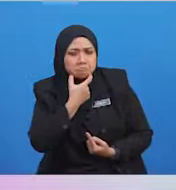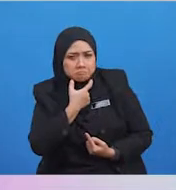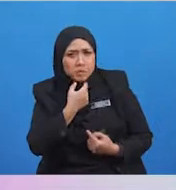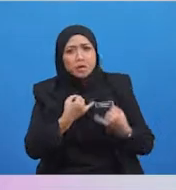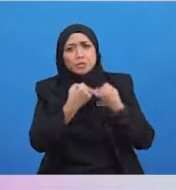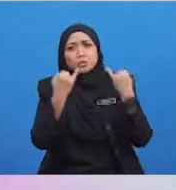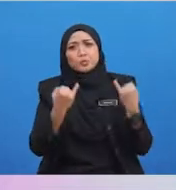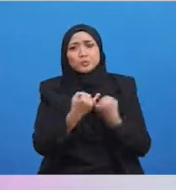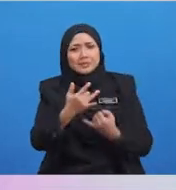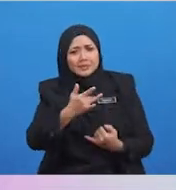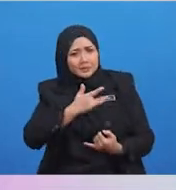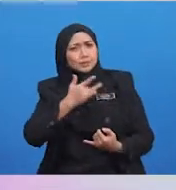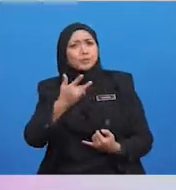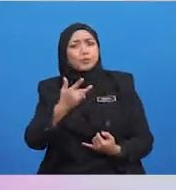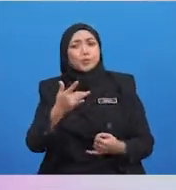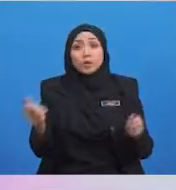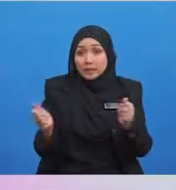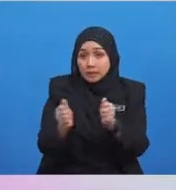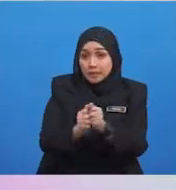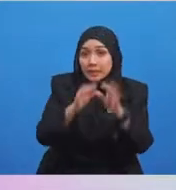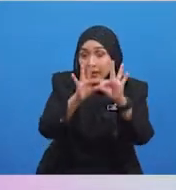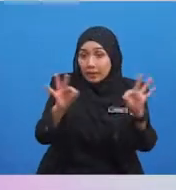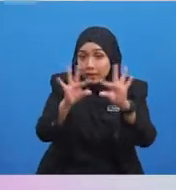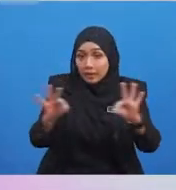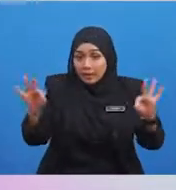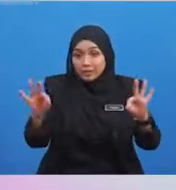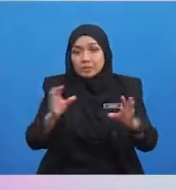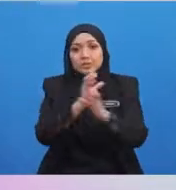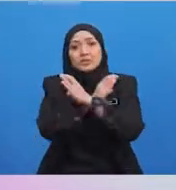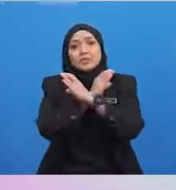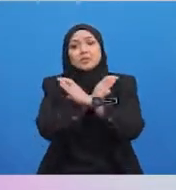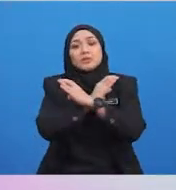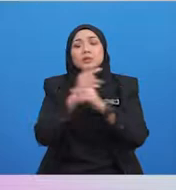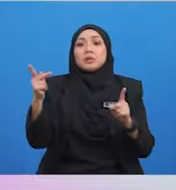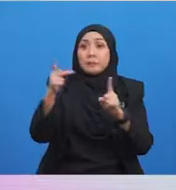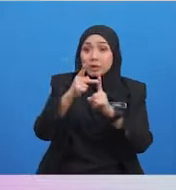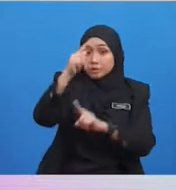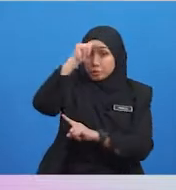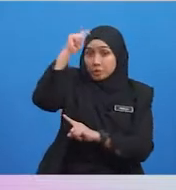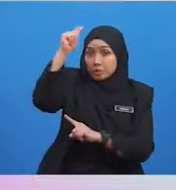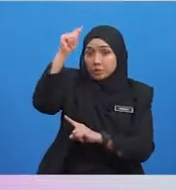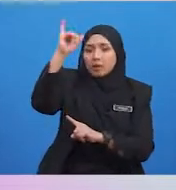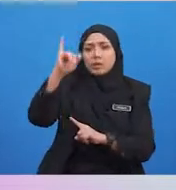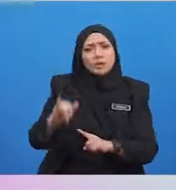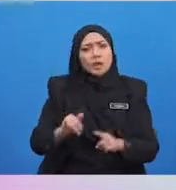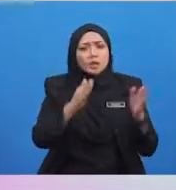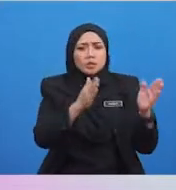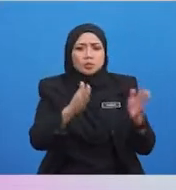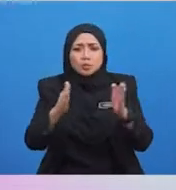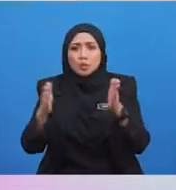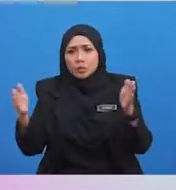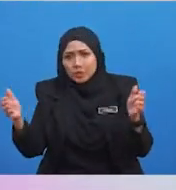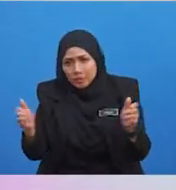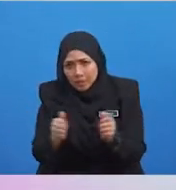jiwanya tersentuh dengan ayat-ayat cinta kepada Tuhan yang disusun dengan